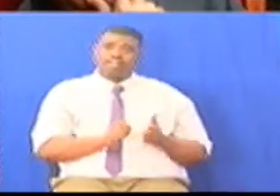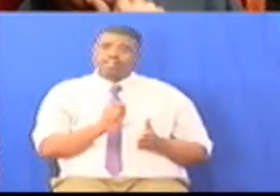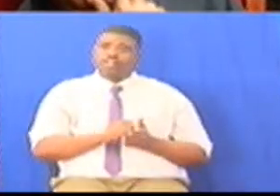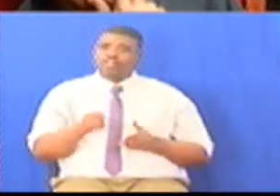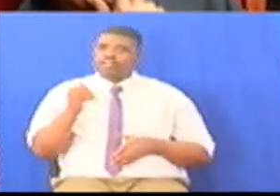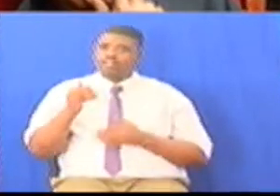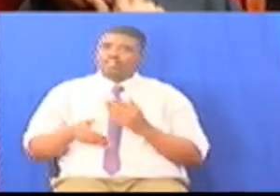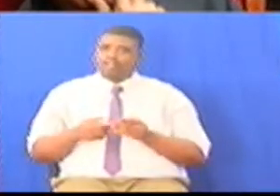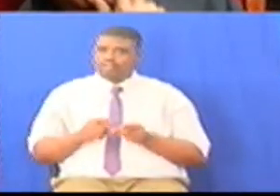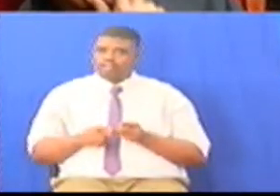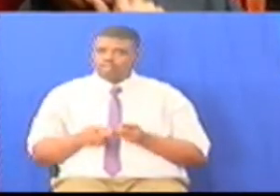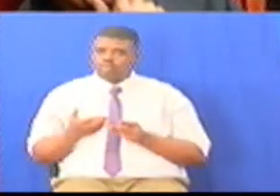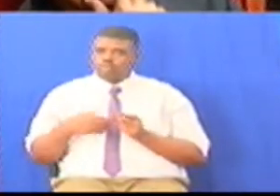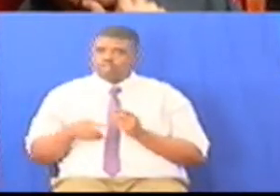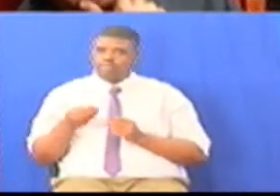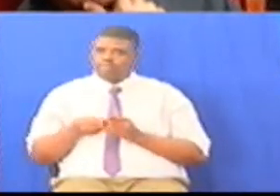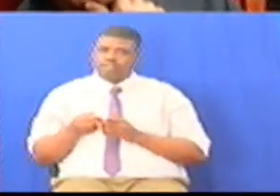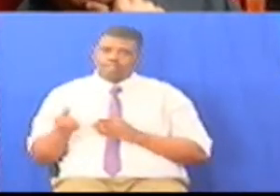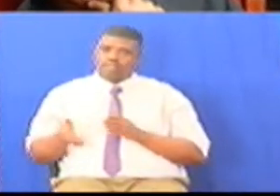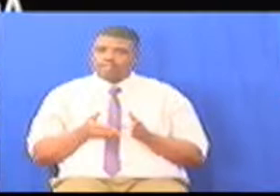wa Wizara ya Fedha.